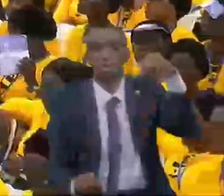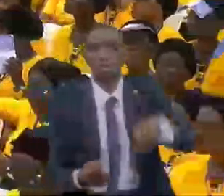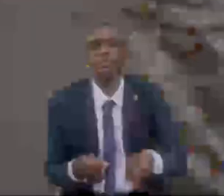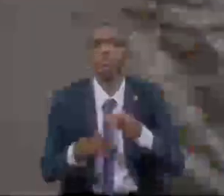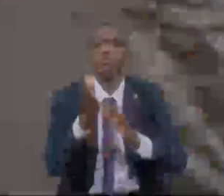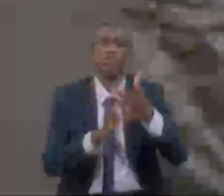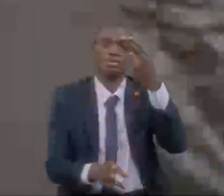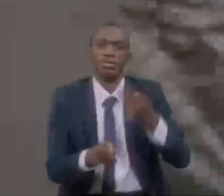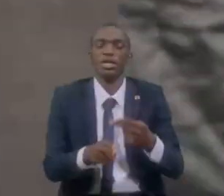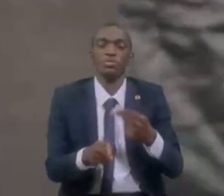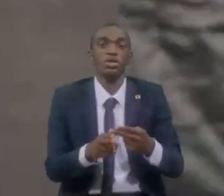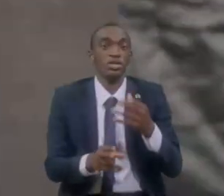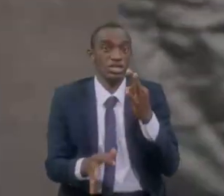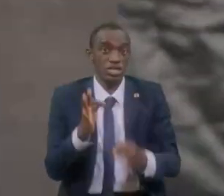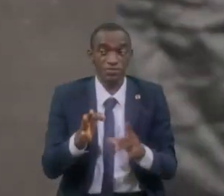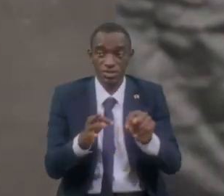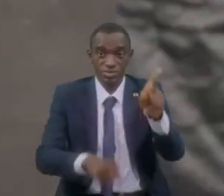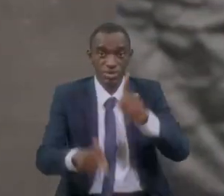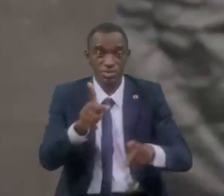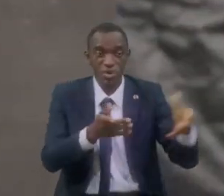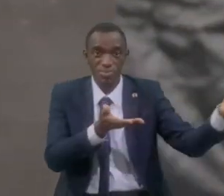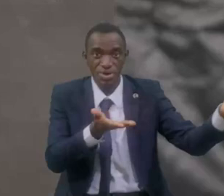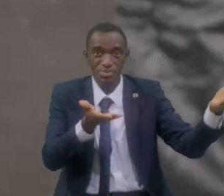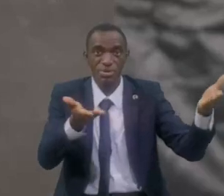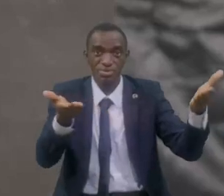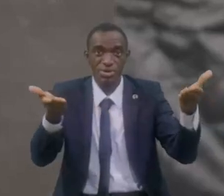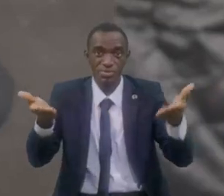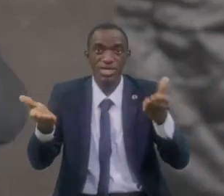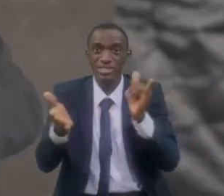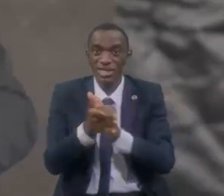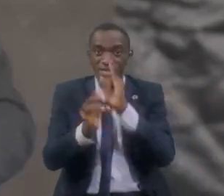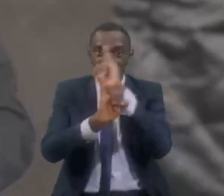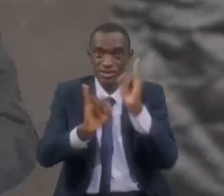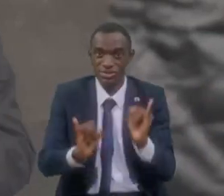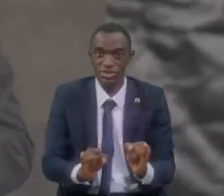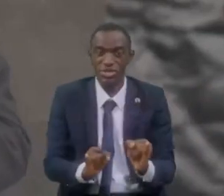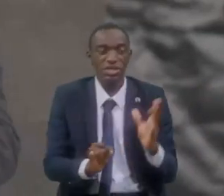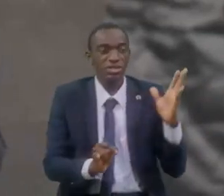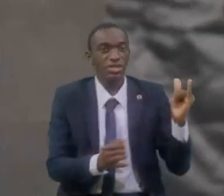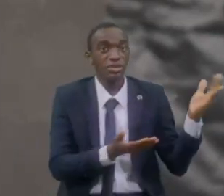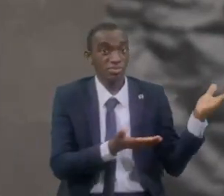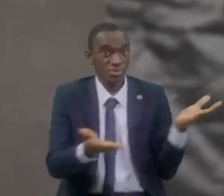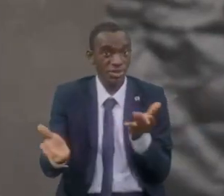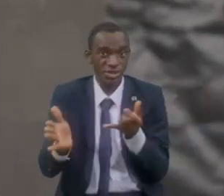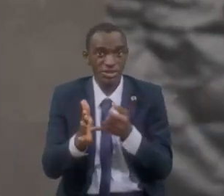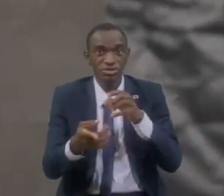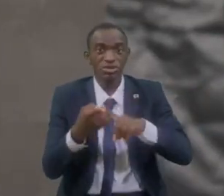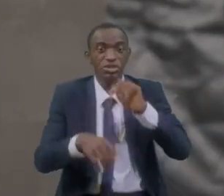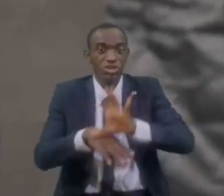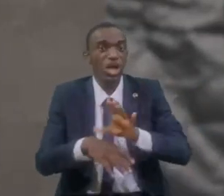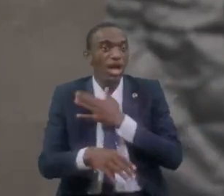Et c'est ceux-là qui amènent ces choses, ces serpents, ces sacrilèges d'airain, s'ils pensent qu'ils